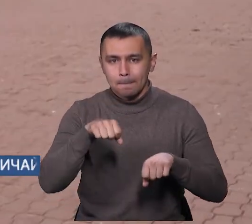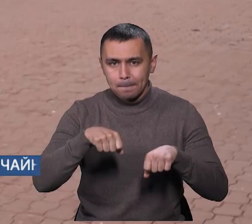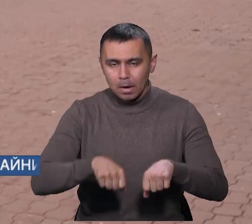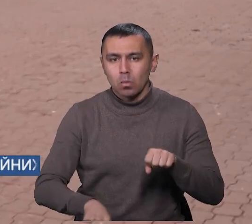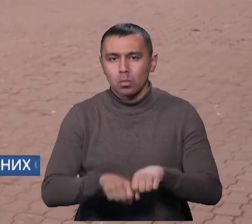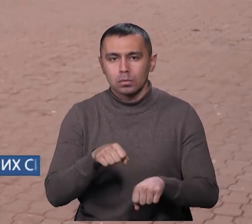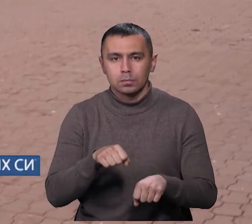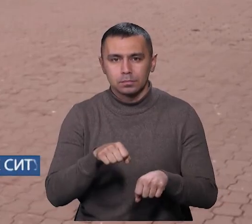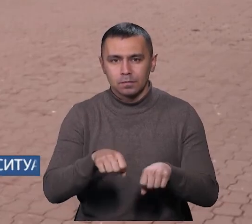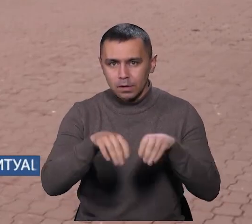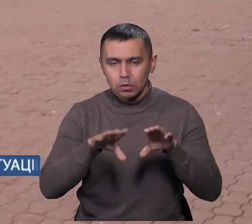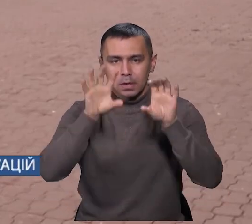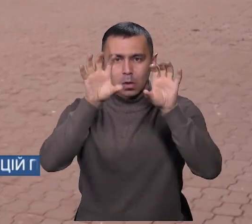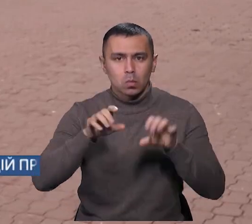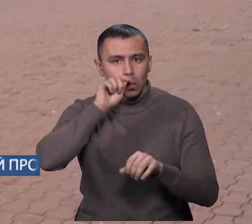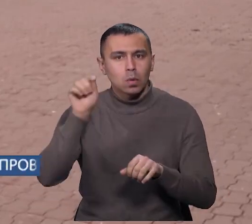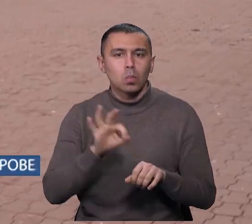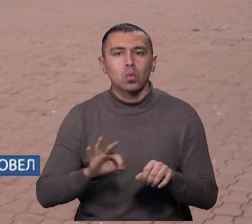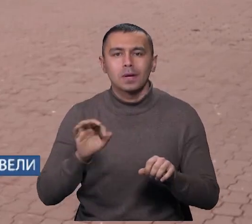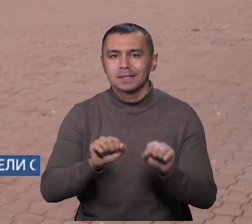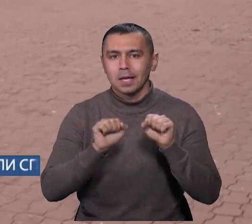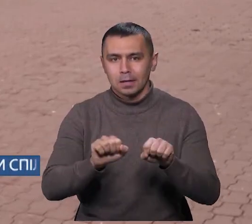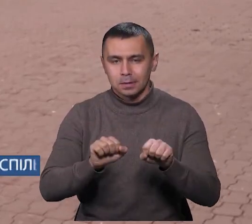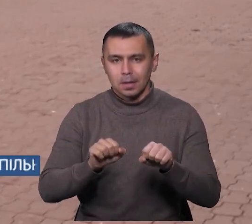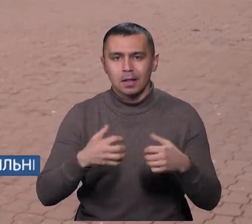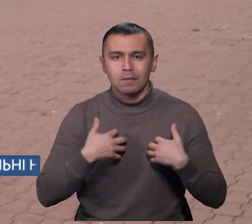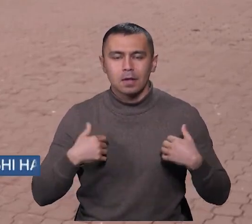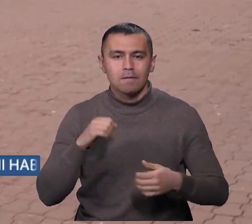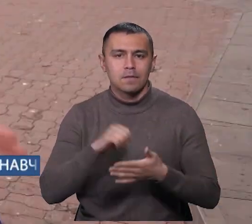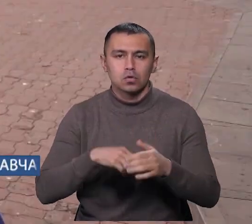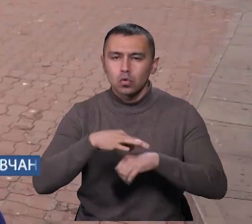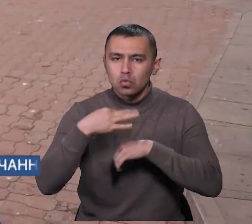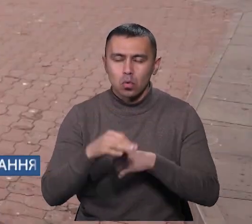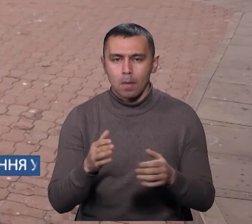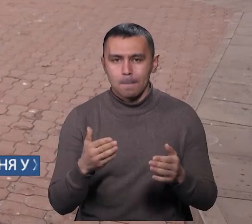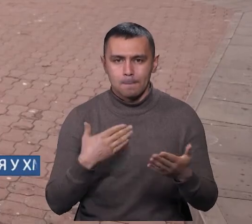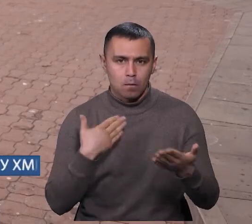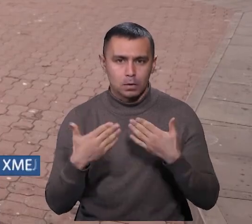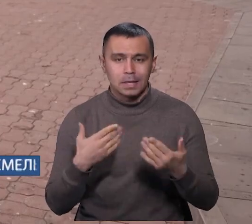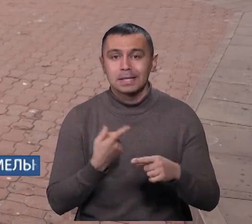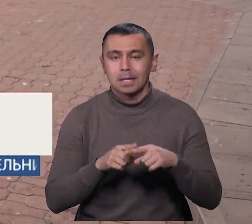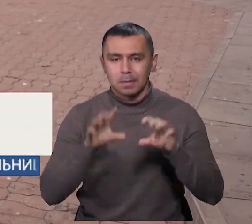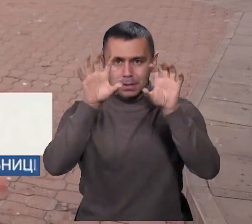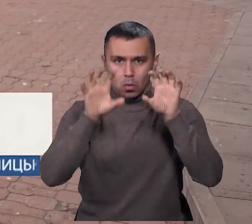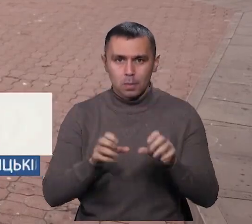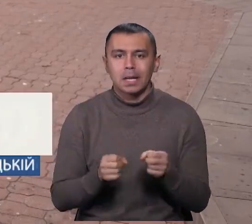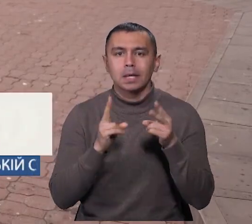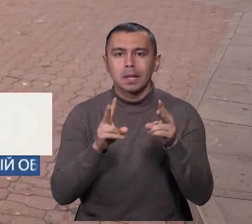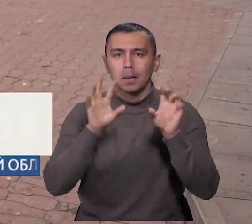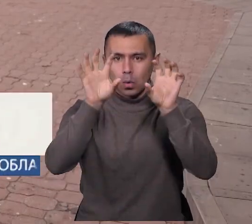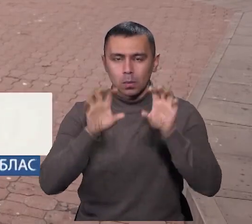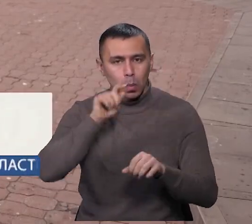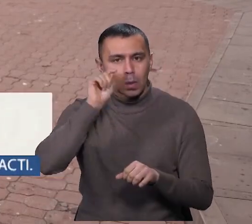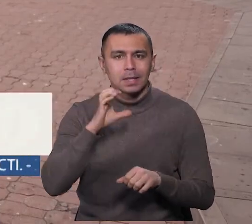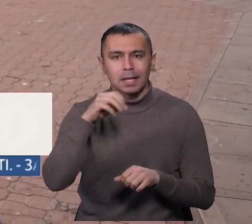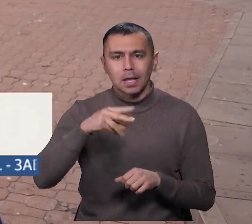правопорушення регулюються законом України про захист тварин від жорстокого поводження. Даним законом і Кримінальним кодексом України,